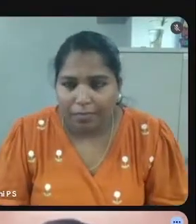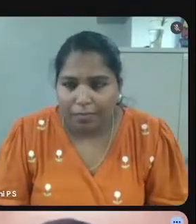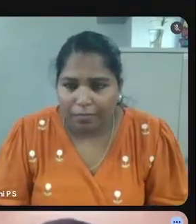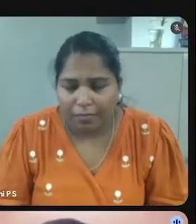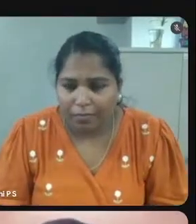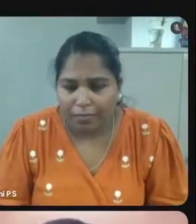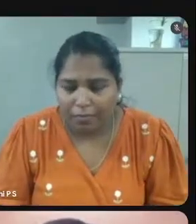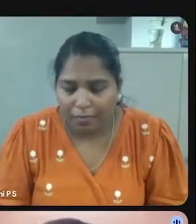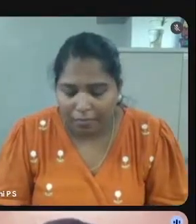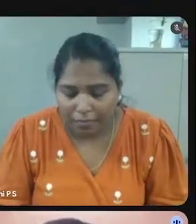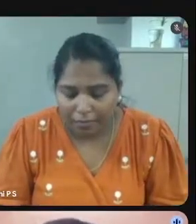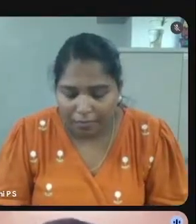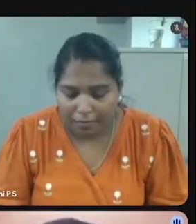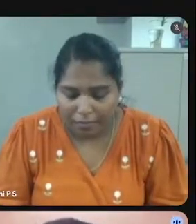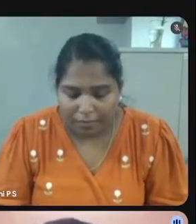അല്ല, അപ്പൊ